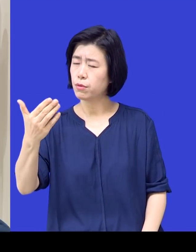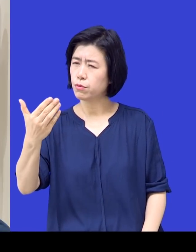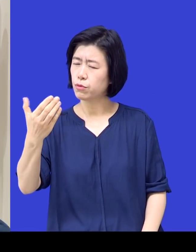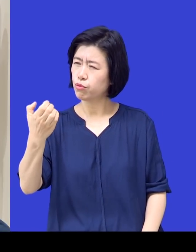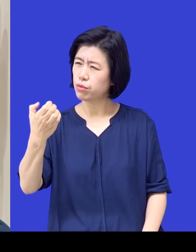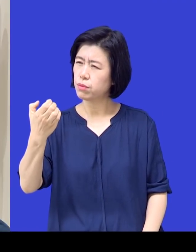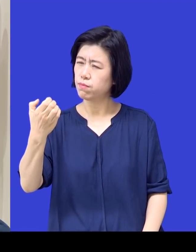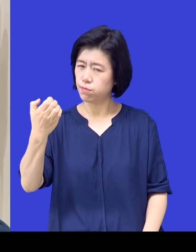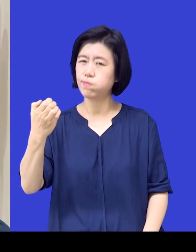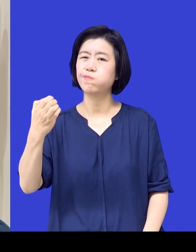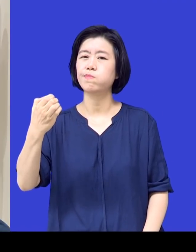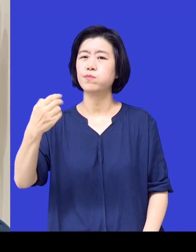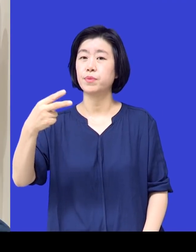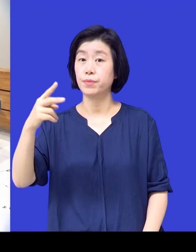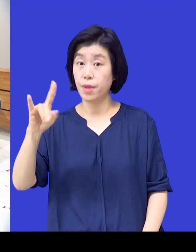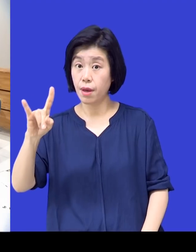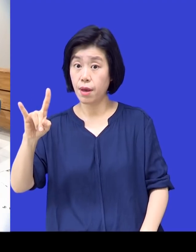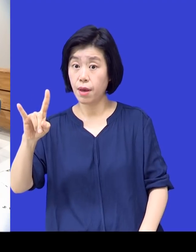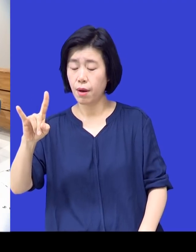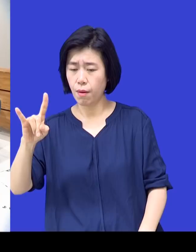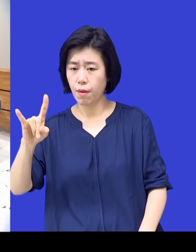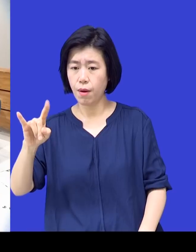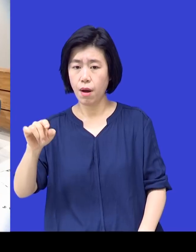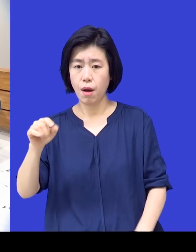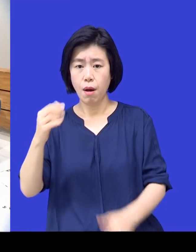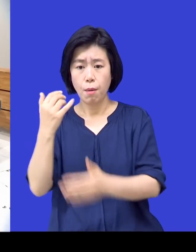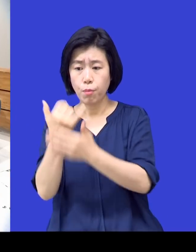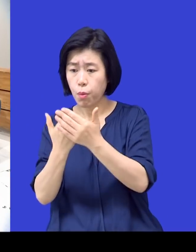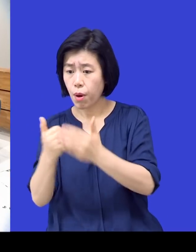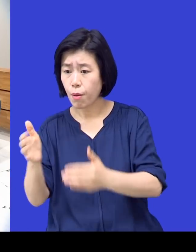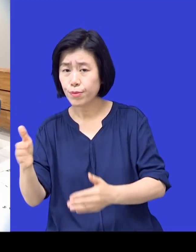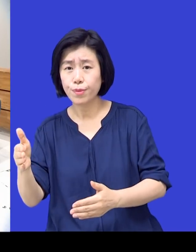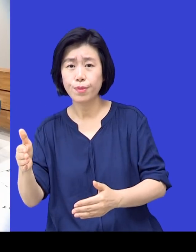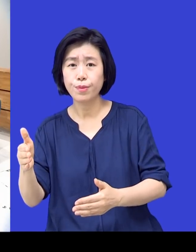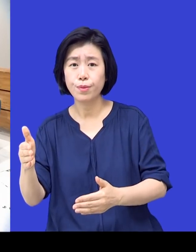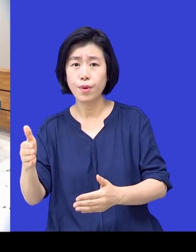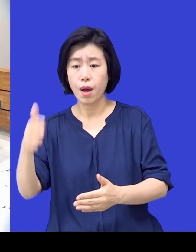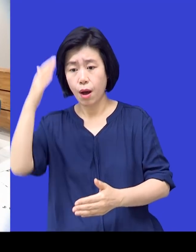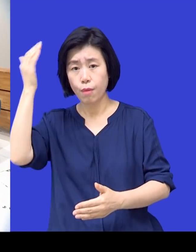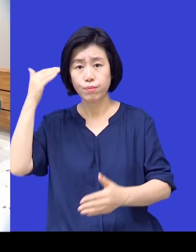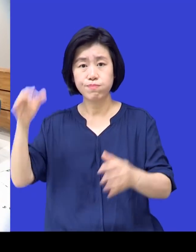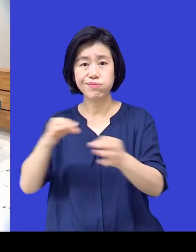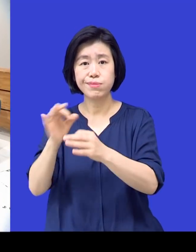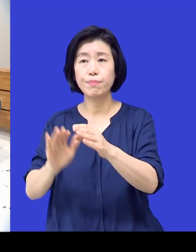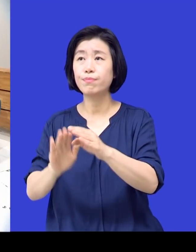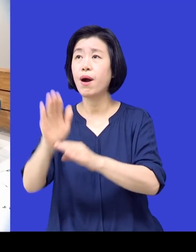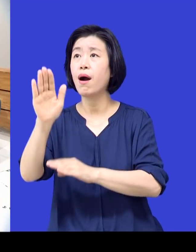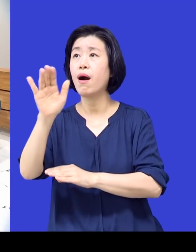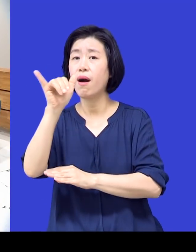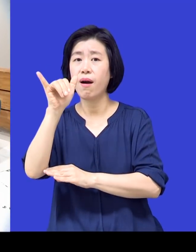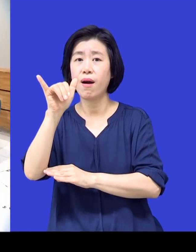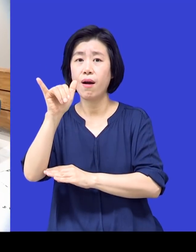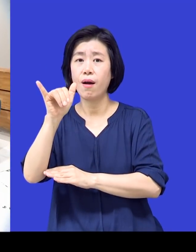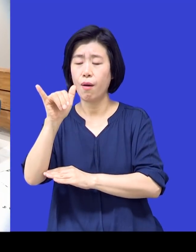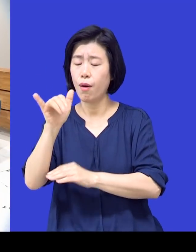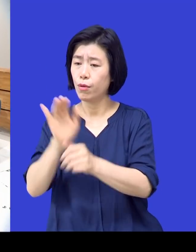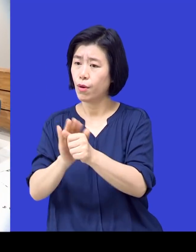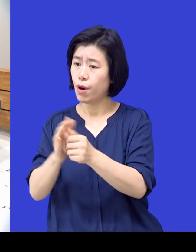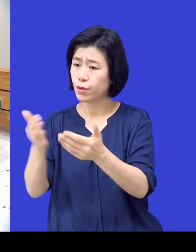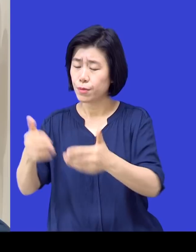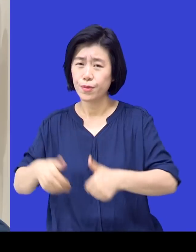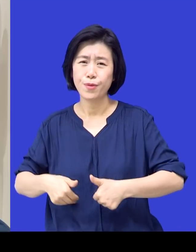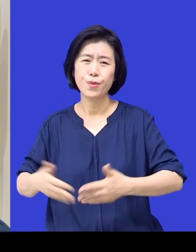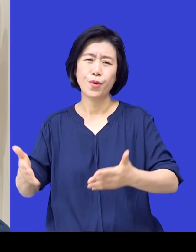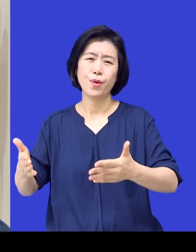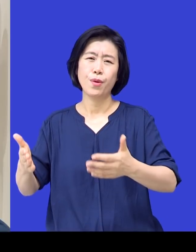굉장히 행정 비용이 많이 들 정도로 이렇게 숨어 있는 몇 안 되는 이랬을 때에 컴패션이 철수했다는 거예요.